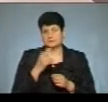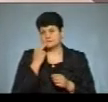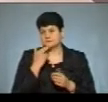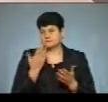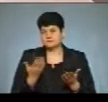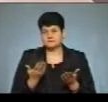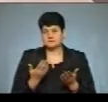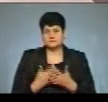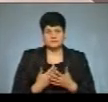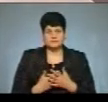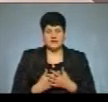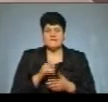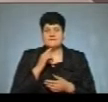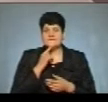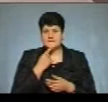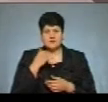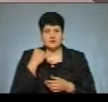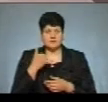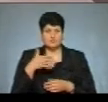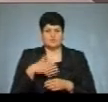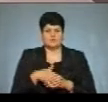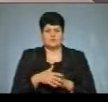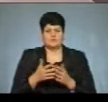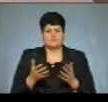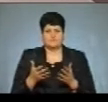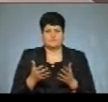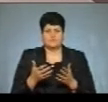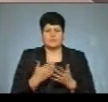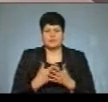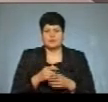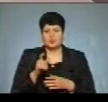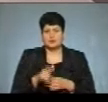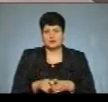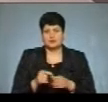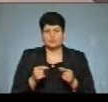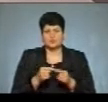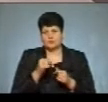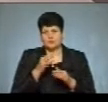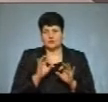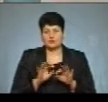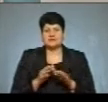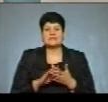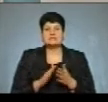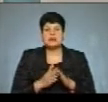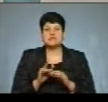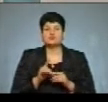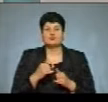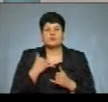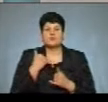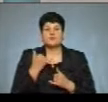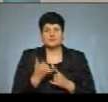інфекції. Важко диспетчеру розцінити, тим більше, якщо людина не може пояснити свій стан і чому вона